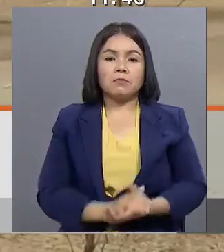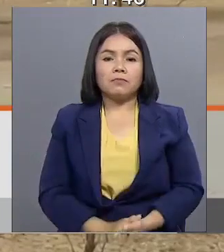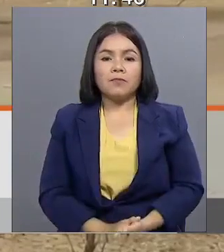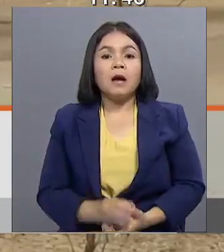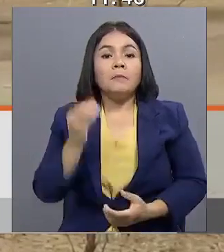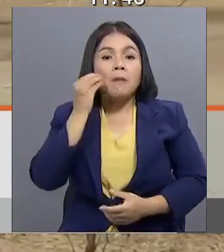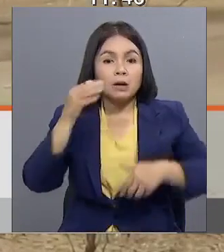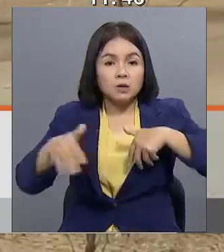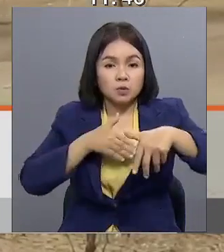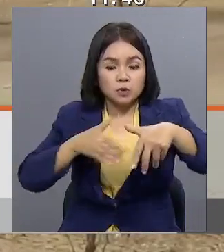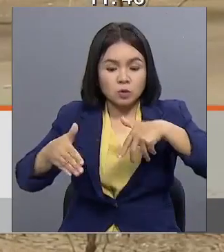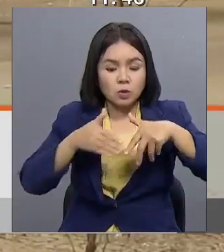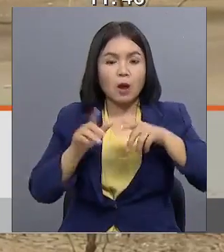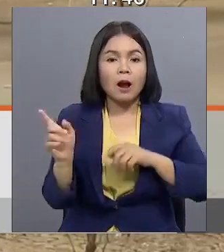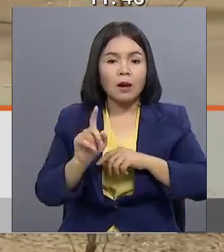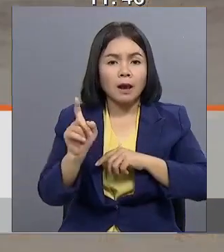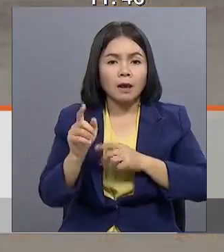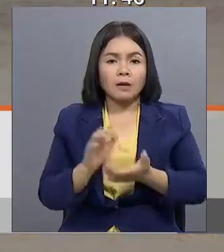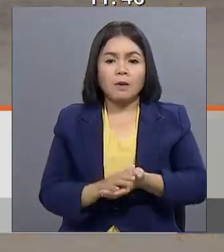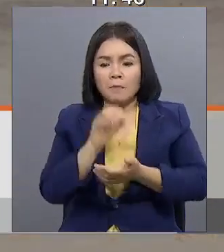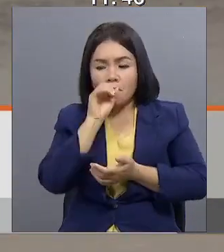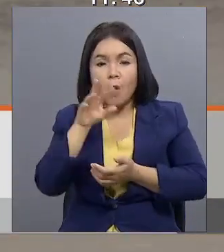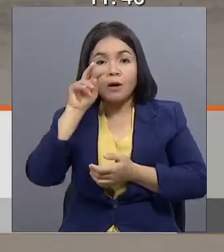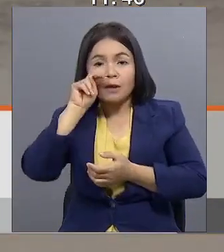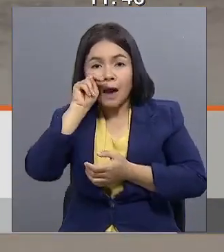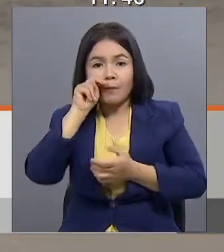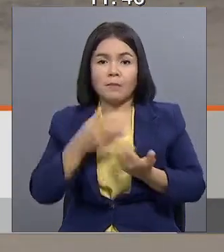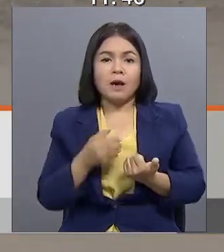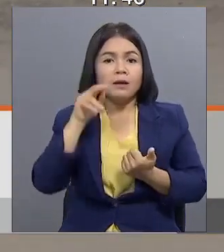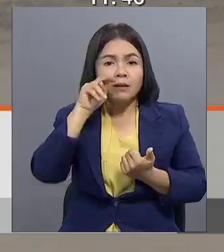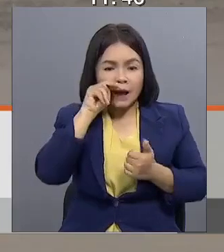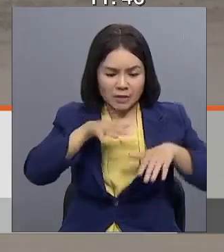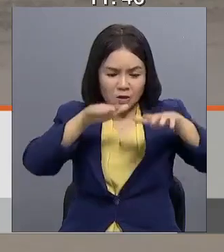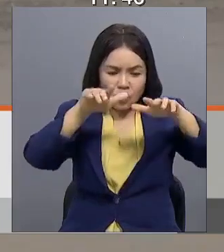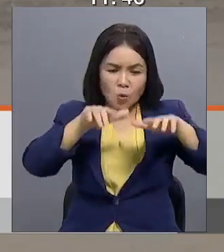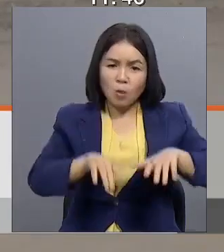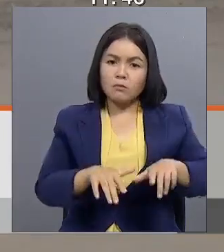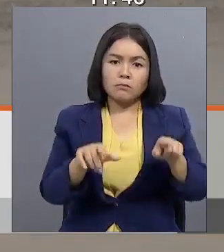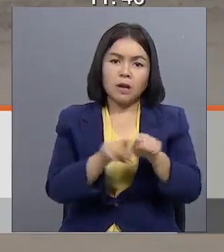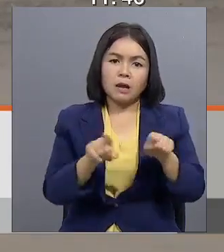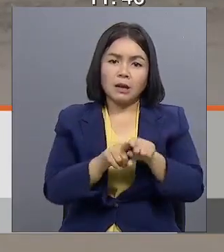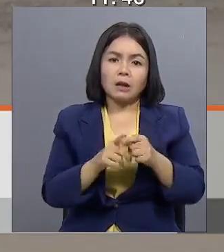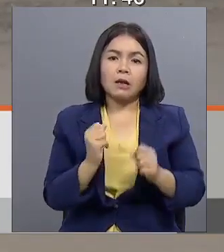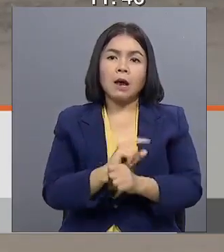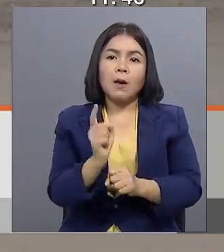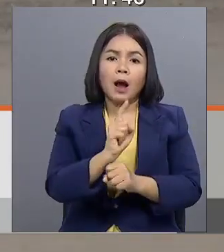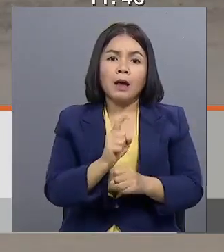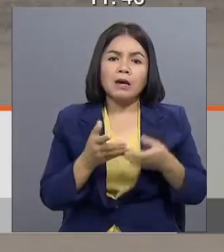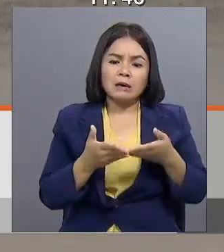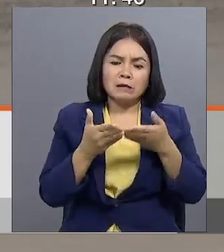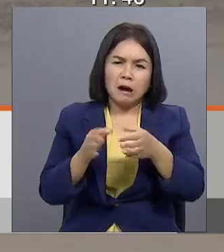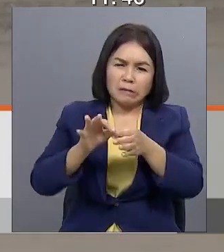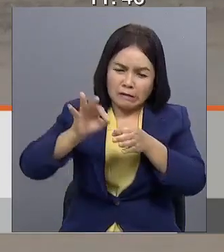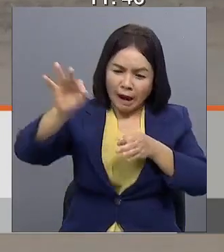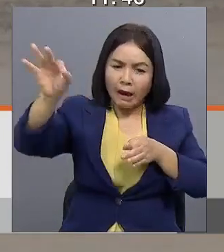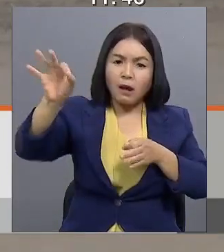ชาวบ้านเรือนแพบ้านก้อจัดสรรระบุว่าหลังจากที่น้ำในแก่งก้อเริ่มลดระดับลงชาวบ้านที่อยู่เรือนแพต้องจอดเรือไกลกว่าเดิม